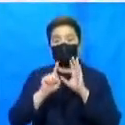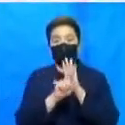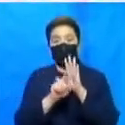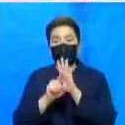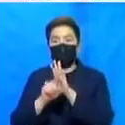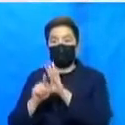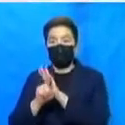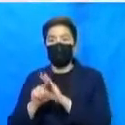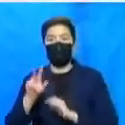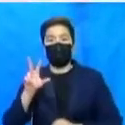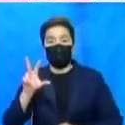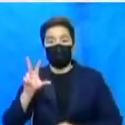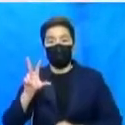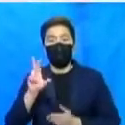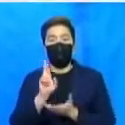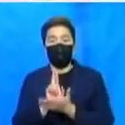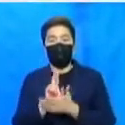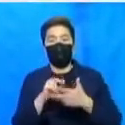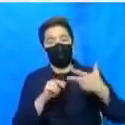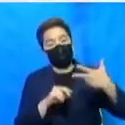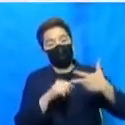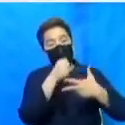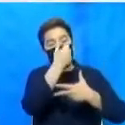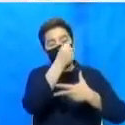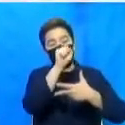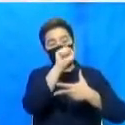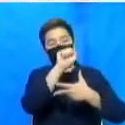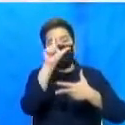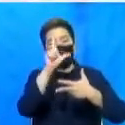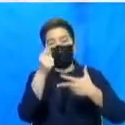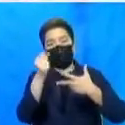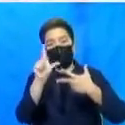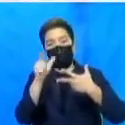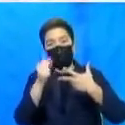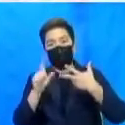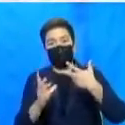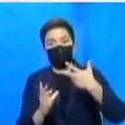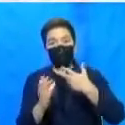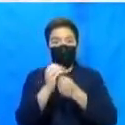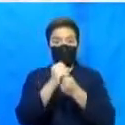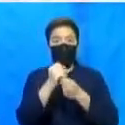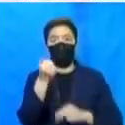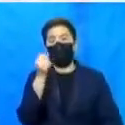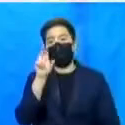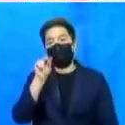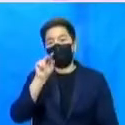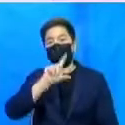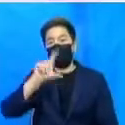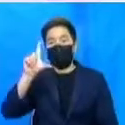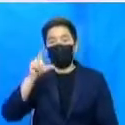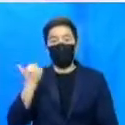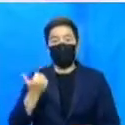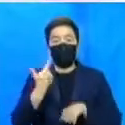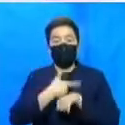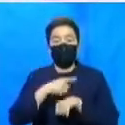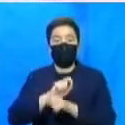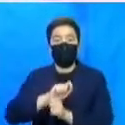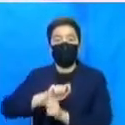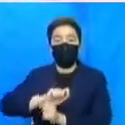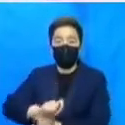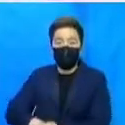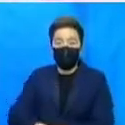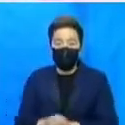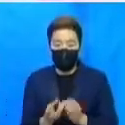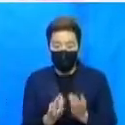ครั้ง3อันดับอันดับละ10ล้านบาทเป็นเงิน30ล้านบาท โดยประธานกรรมการจะเป็นผู้สุ่มตักลูกบอล